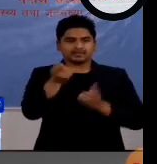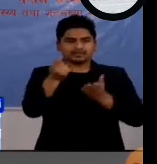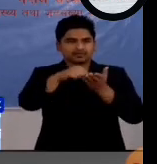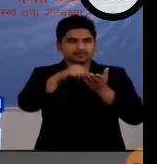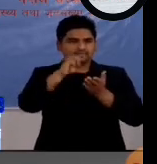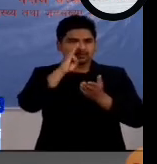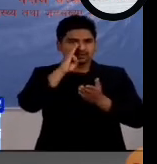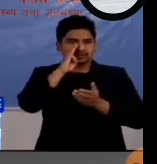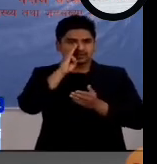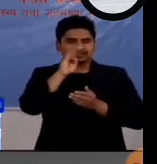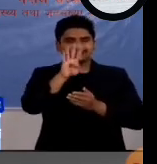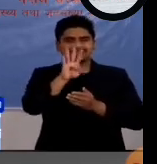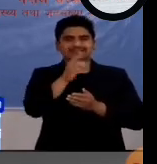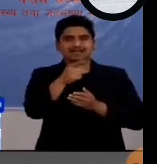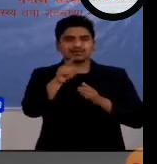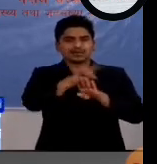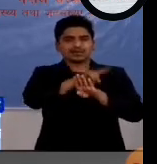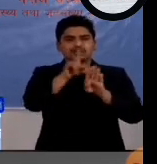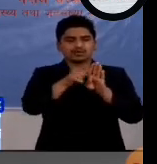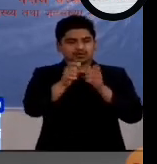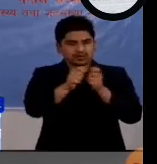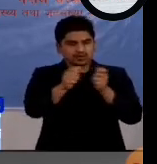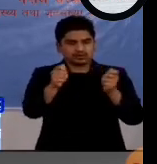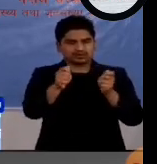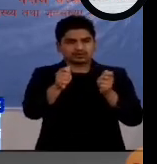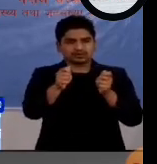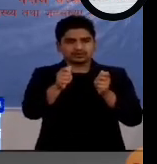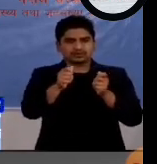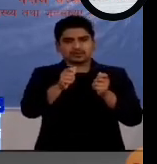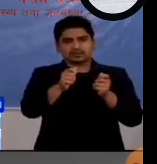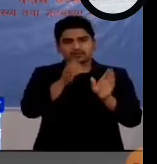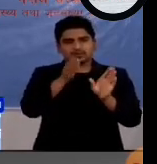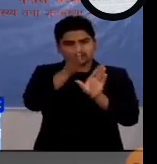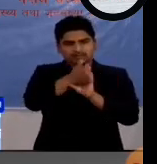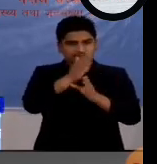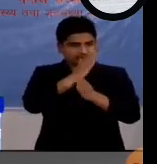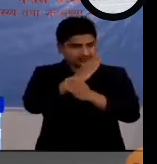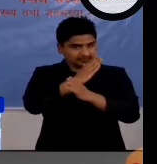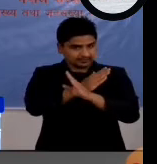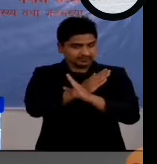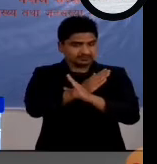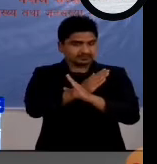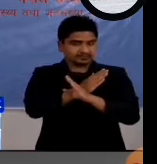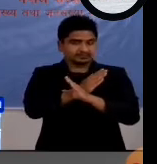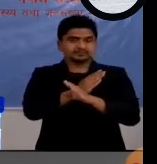हामीले सुरुमा 4 वटा रणनीति अनुसार प्रवेशमा रोक लगाउने,